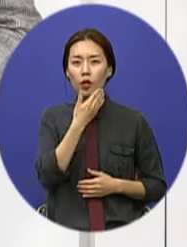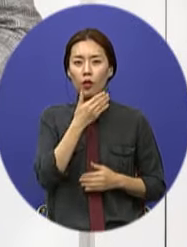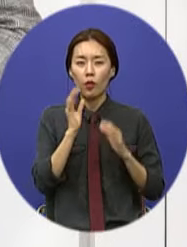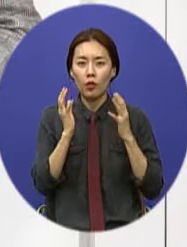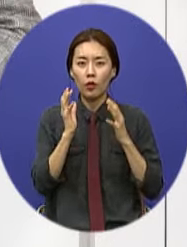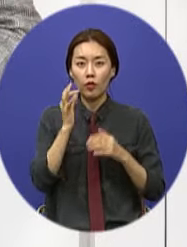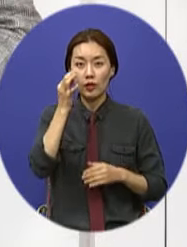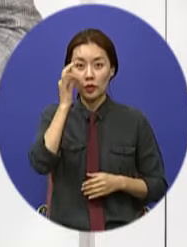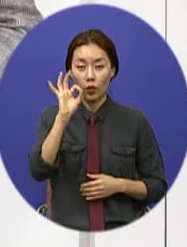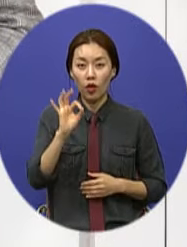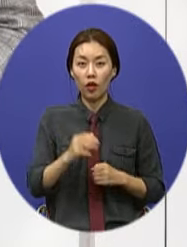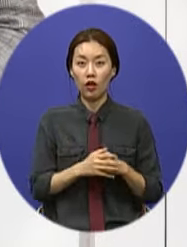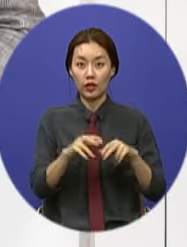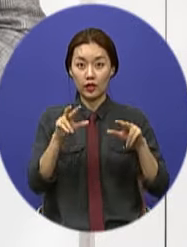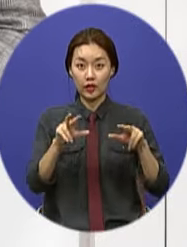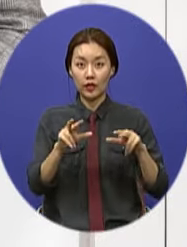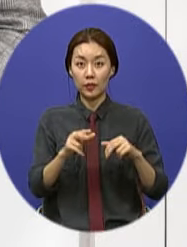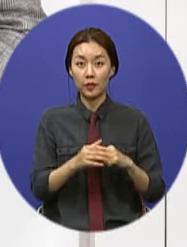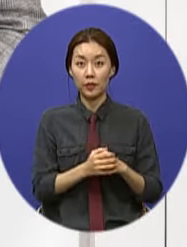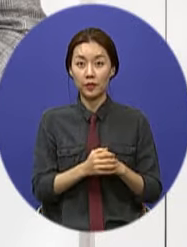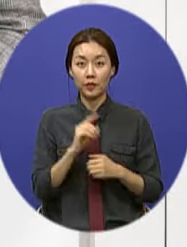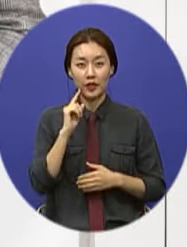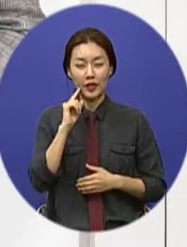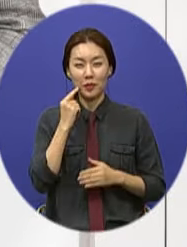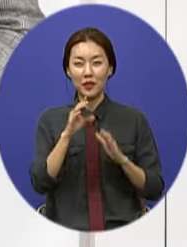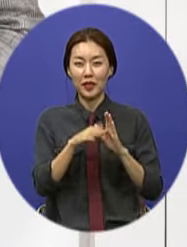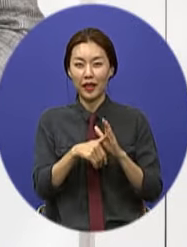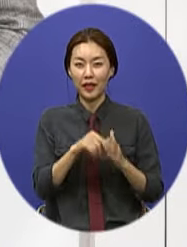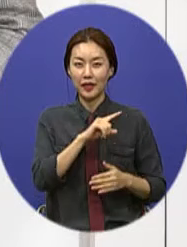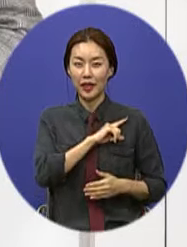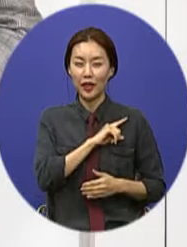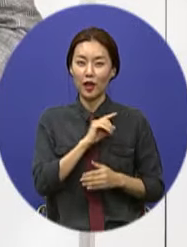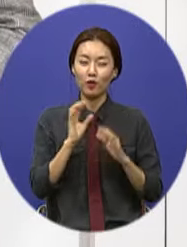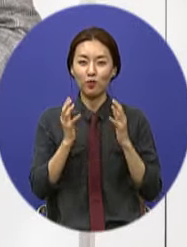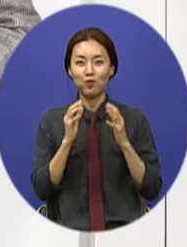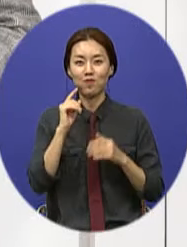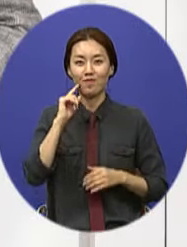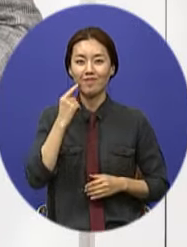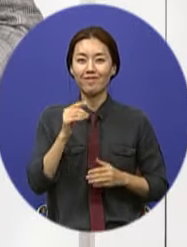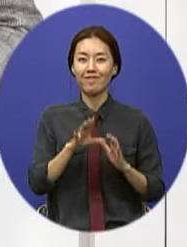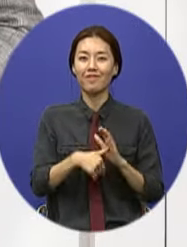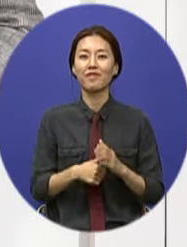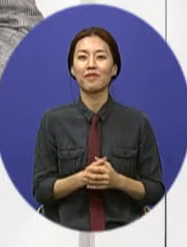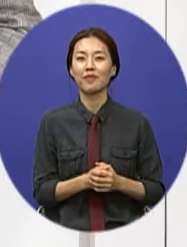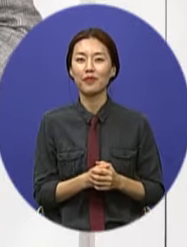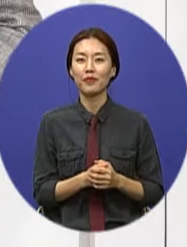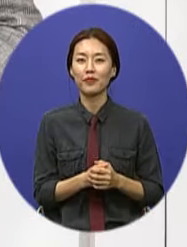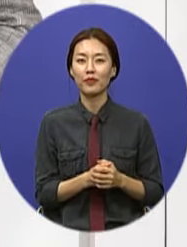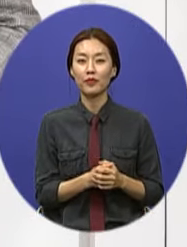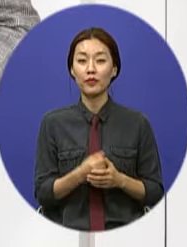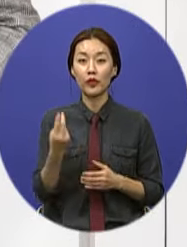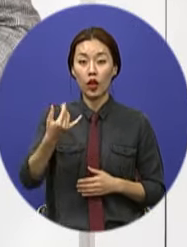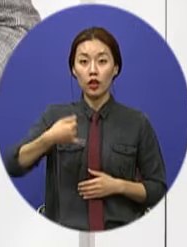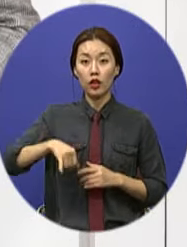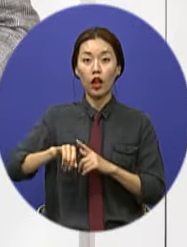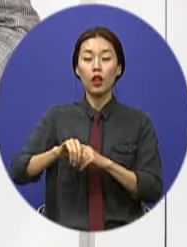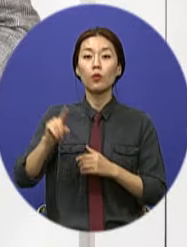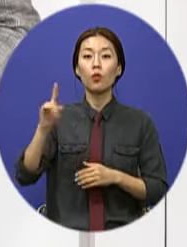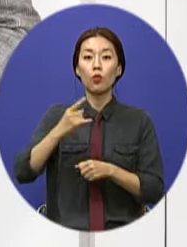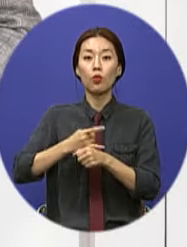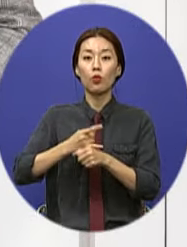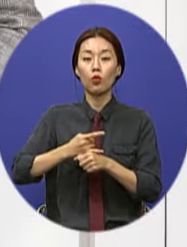10개월 됐구나. 이제 한참 뭐 좀 그 예. 이쁠 때다 그죠? 10개월 됐으면. 예. 네. 그리고 저 따님은 뭐